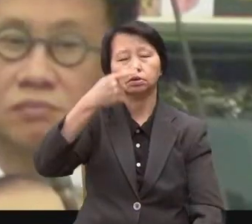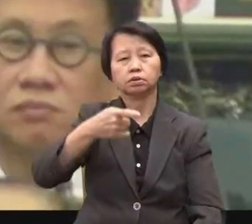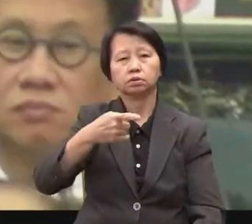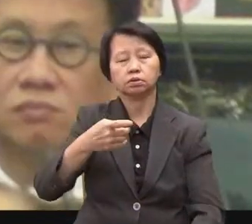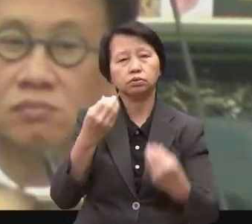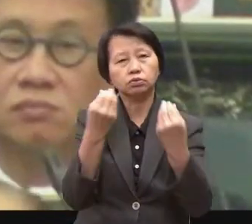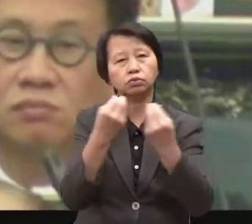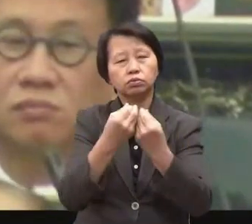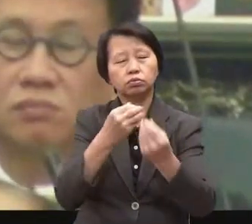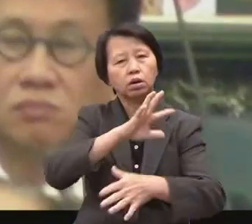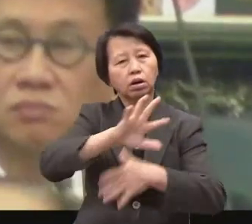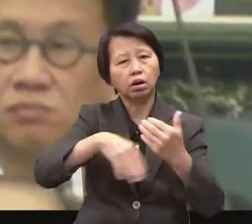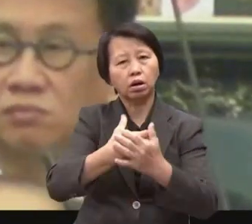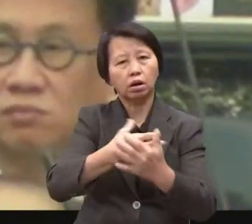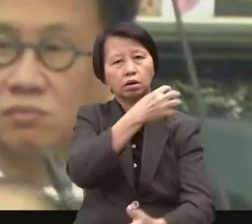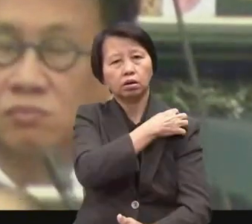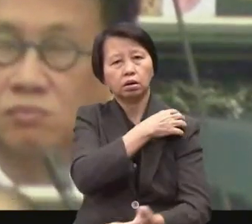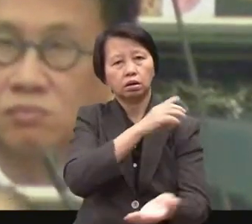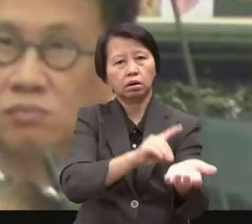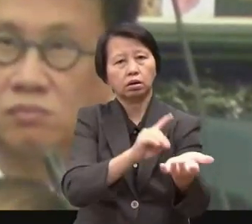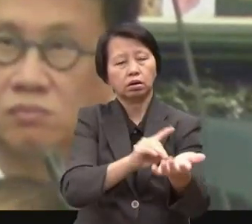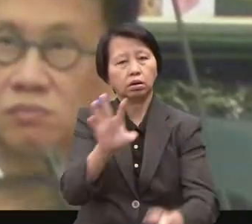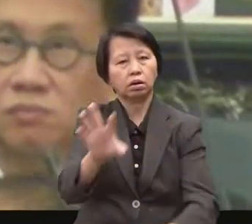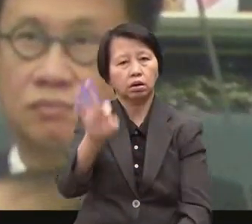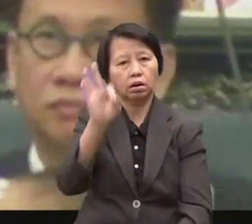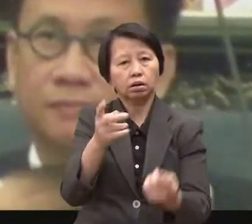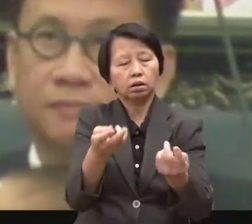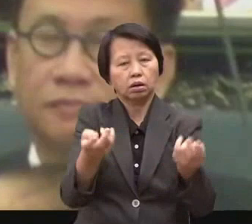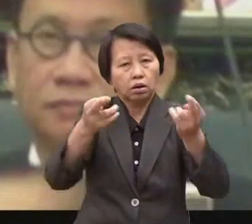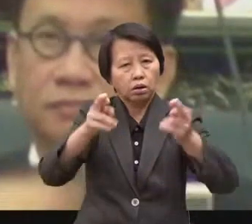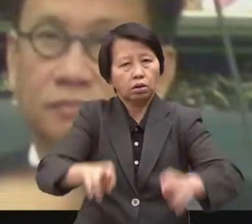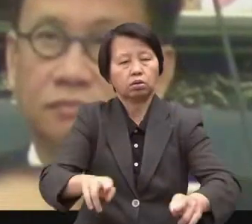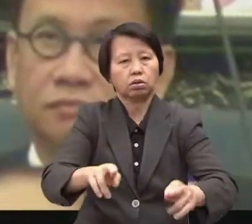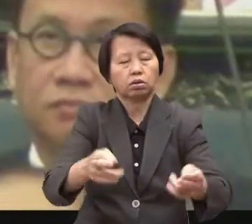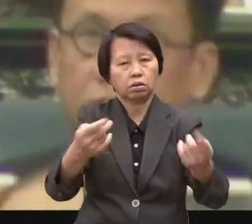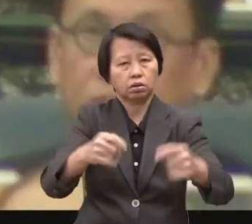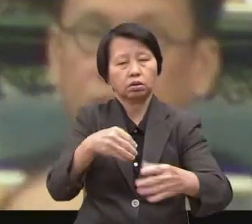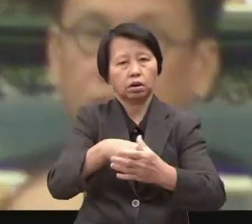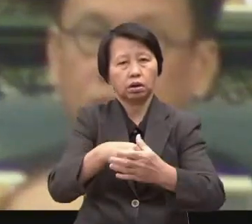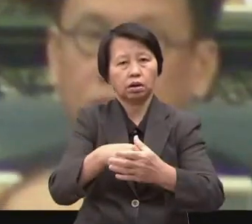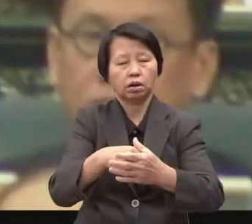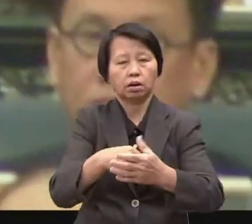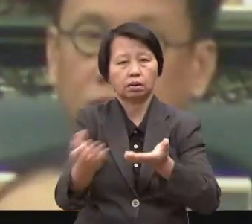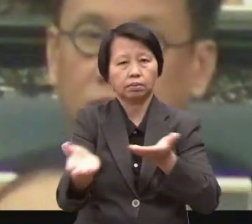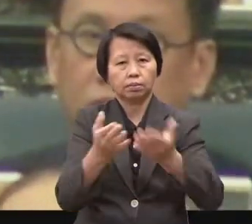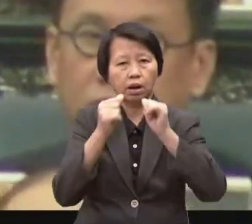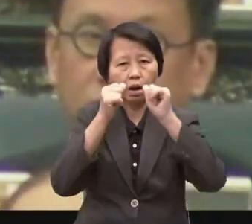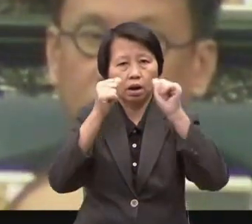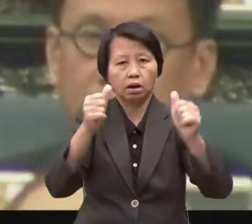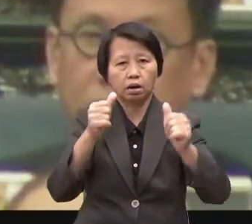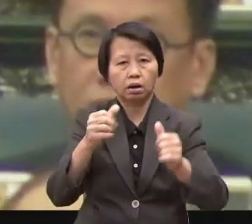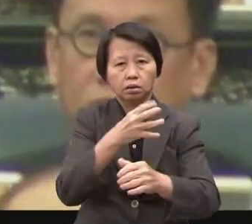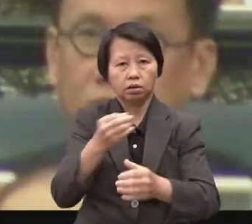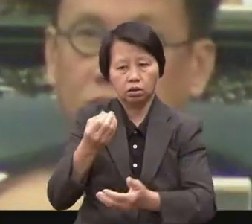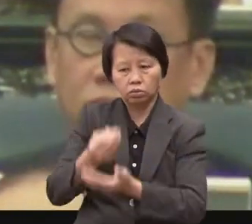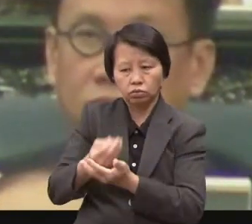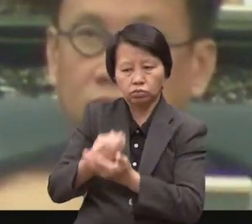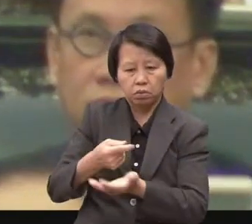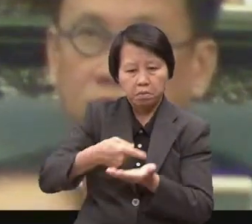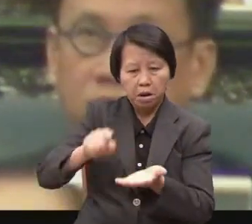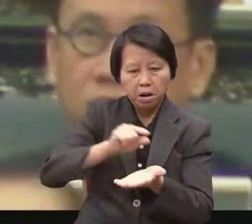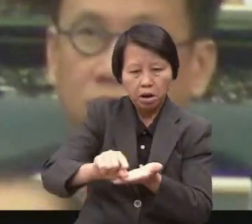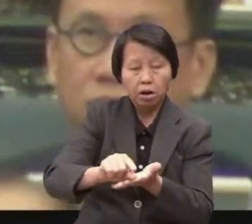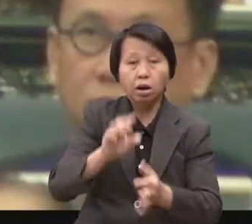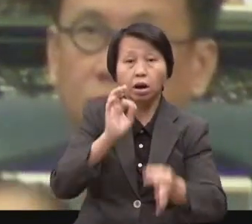jumlah keseluruhan pegawai perbuatan lantikan kontrak dalam penghematan awam dan implikasi keuangan yang terlibat